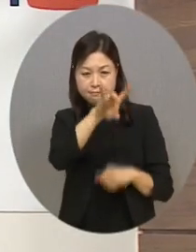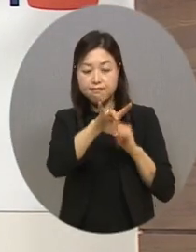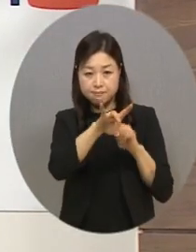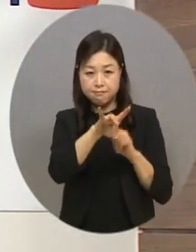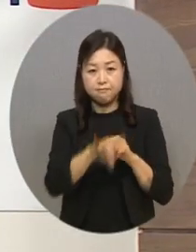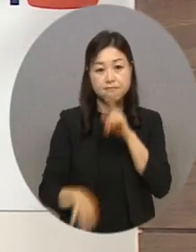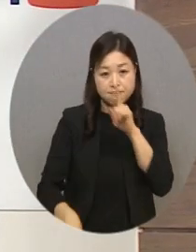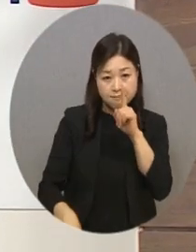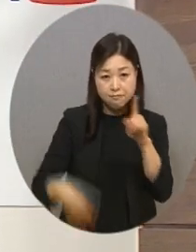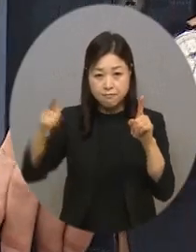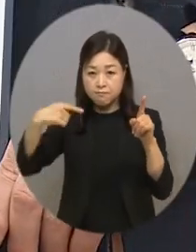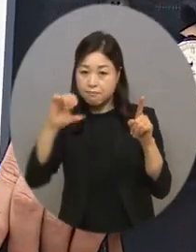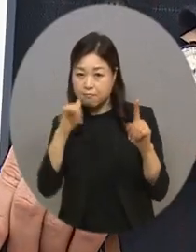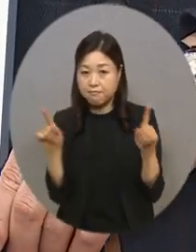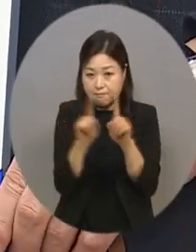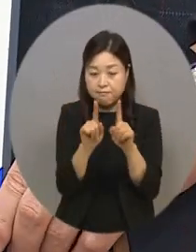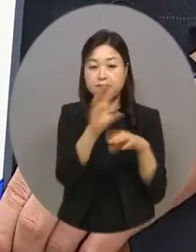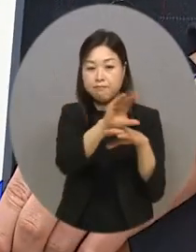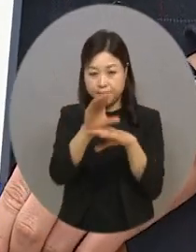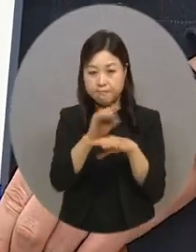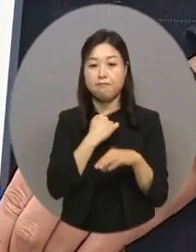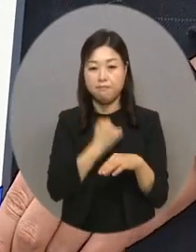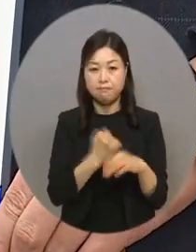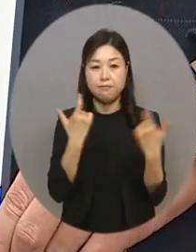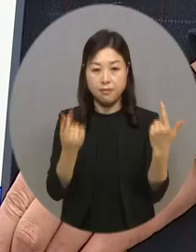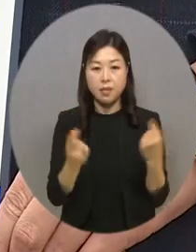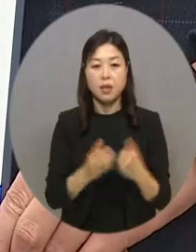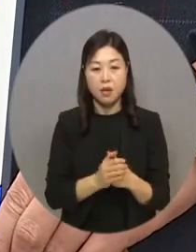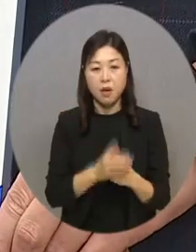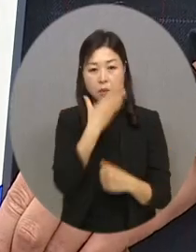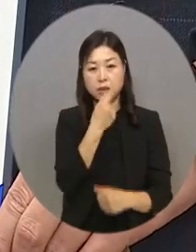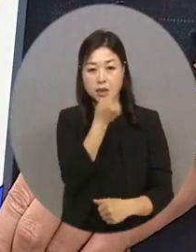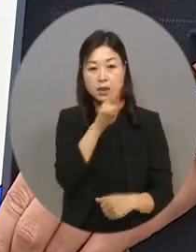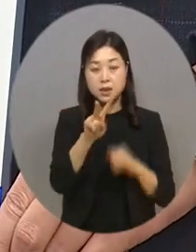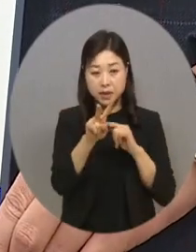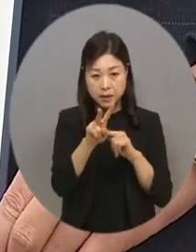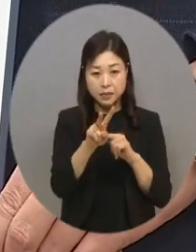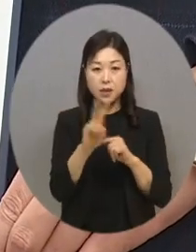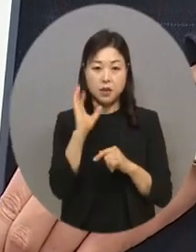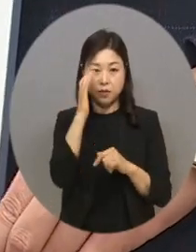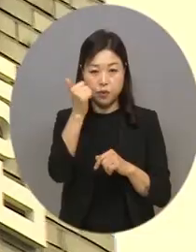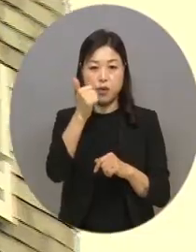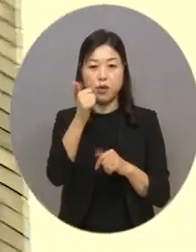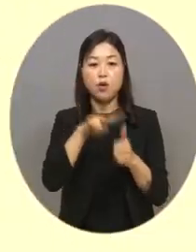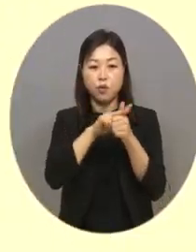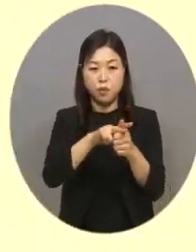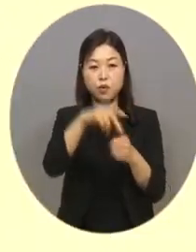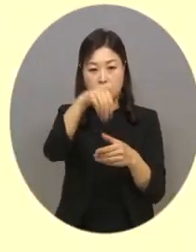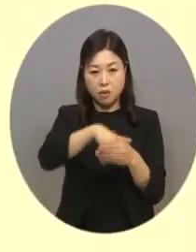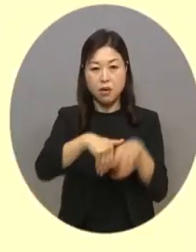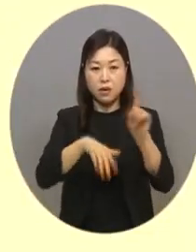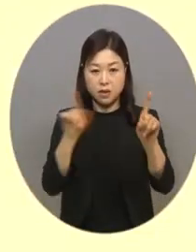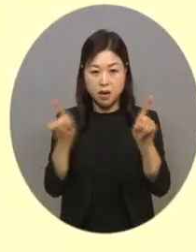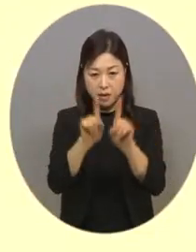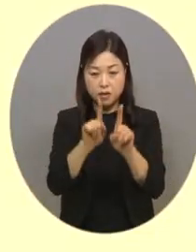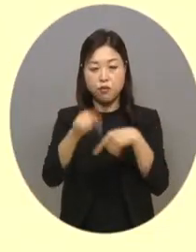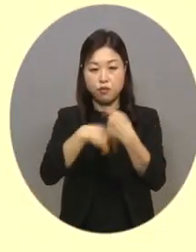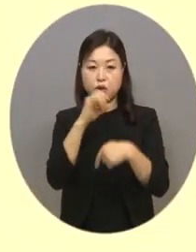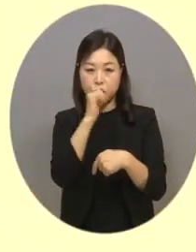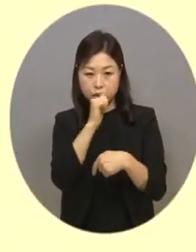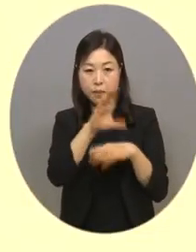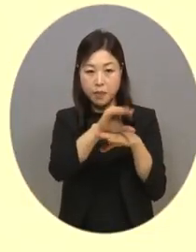수어 통역 방송을 진행했으며 당시 WBC 복지TV 대선 후보 토론회 1대1 수어 통역 방송은